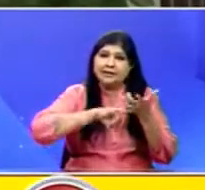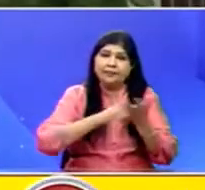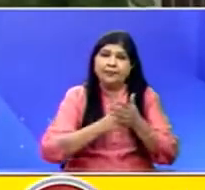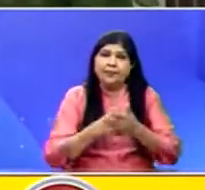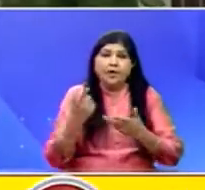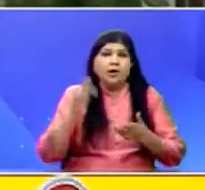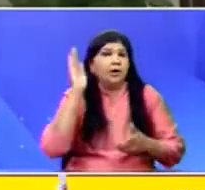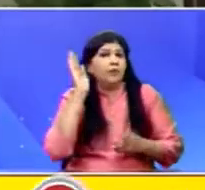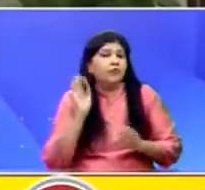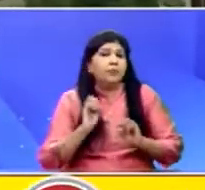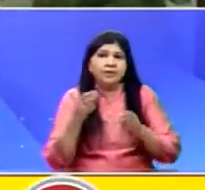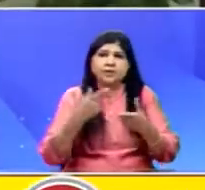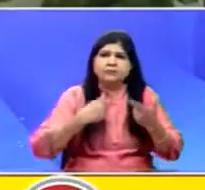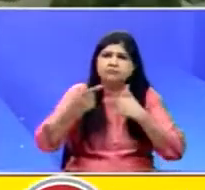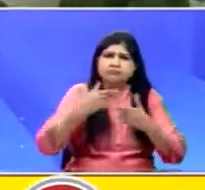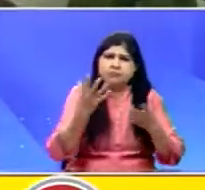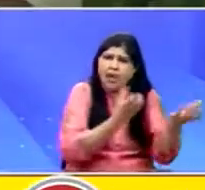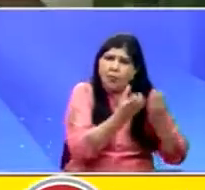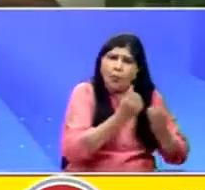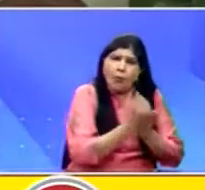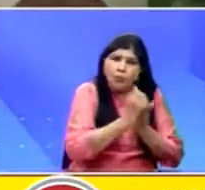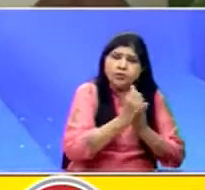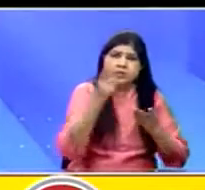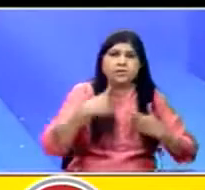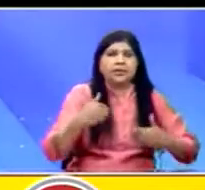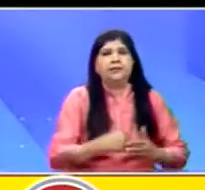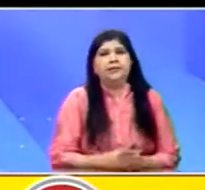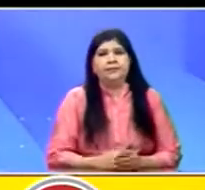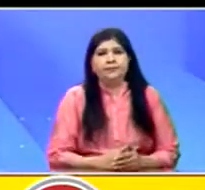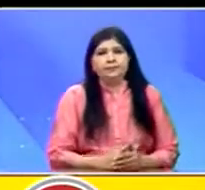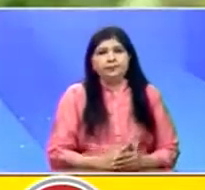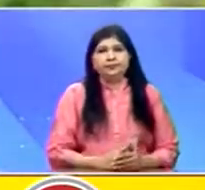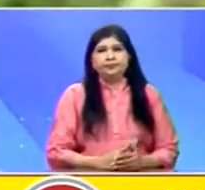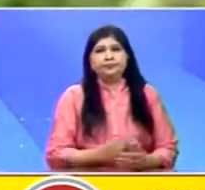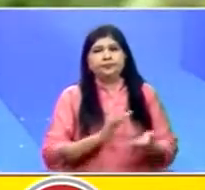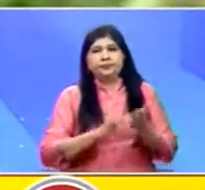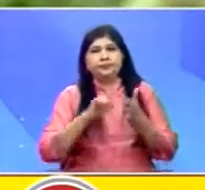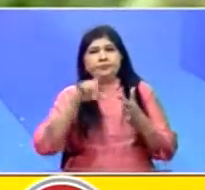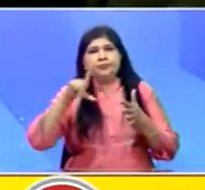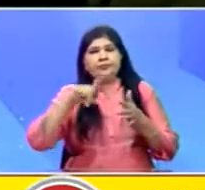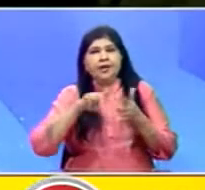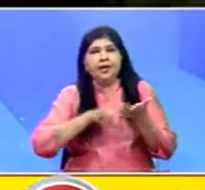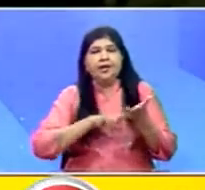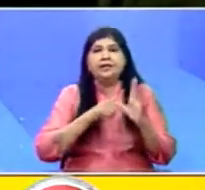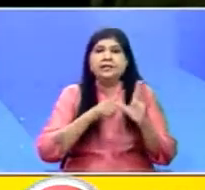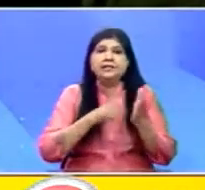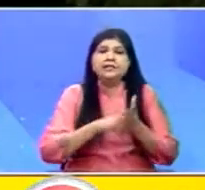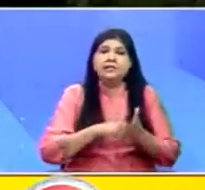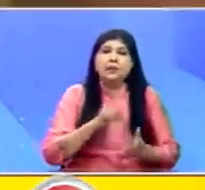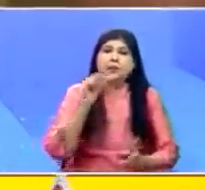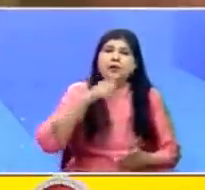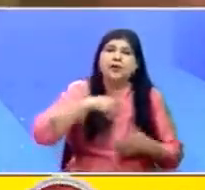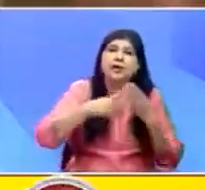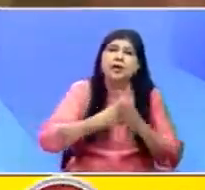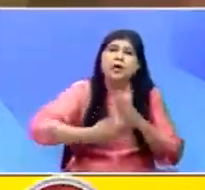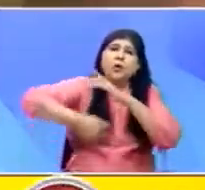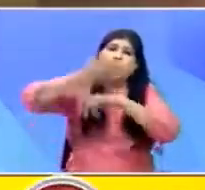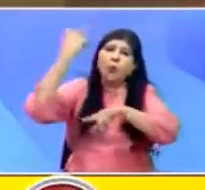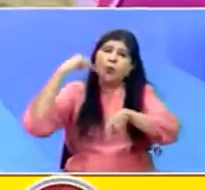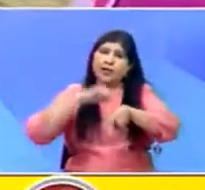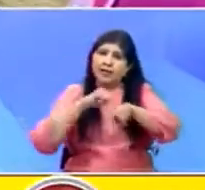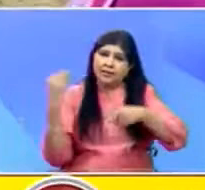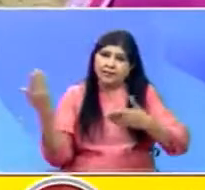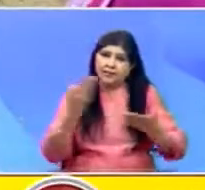कुछ जानकारियां एकत्र करने का वो प्रयास भी करते हैं। मिलेट्स, मोटे अनाज प्राचीन काल से ही